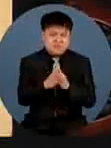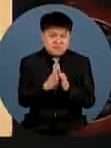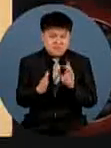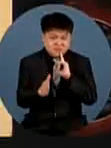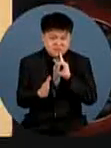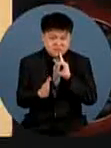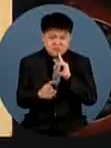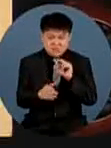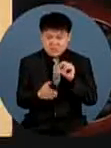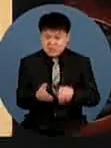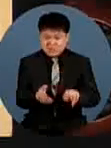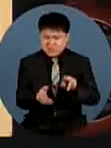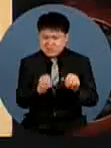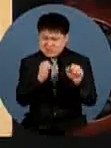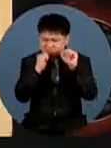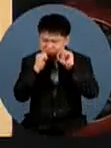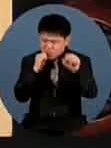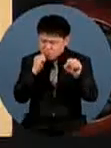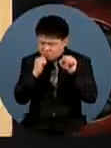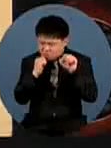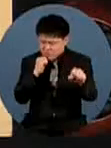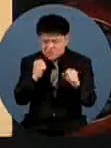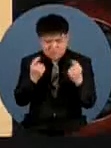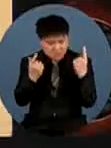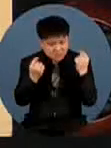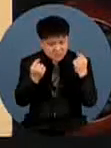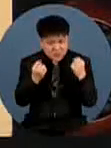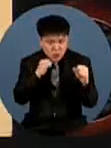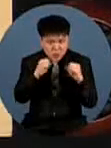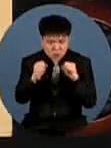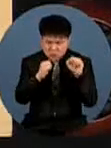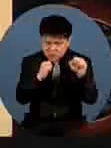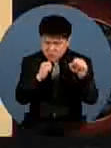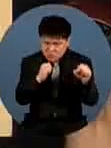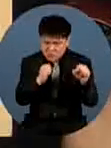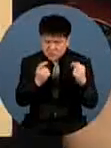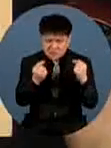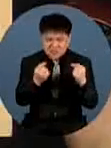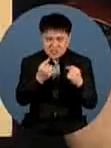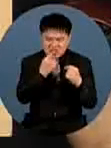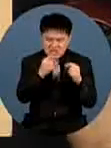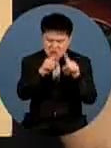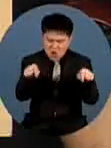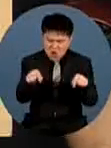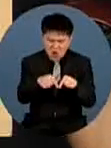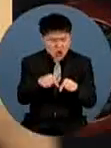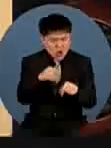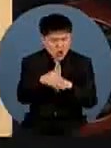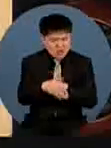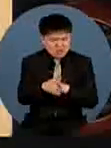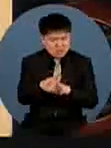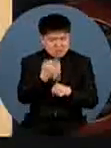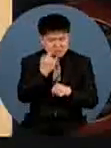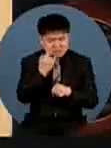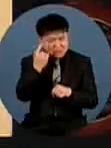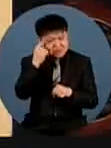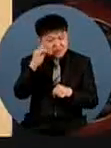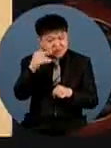일단은 저 모양은 이제 잽이라고 하는데 던져봤는데 이 끝자락 연결하시기가 쉬울 겁니다. 그건 하나 붙이면 빈 삼각이 되기